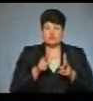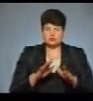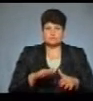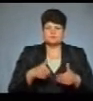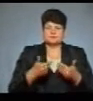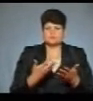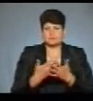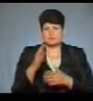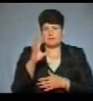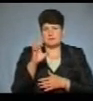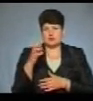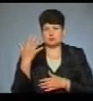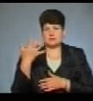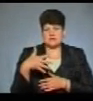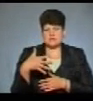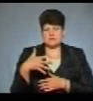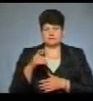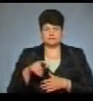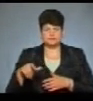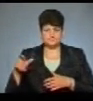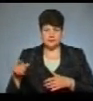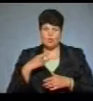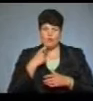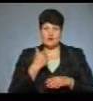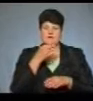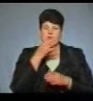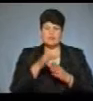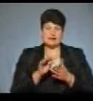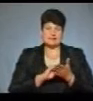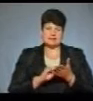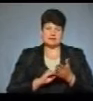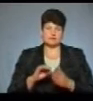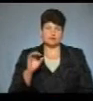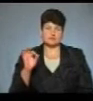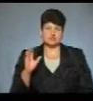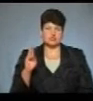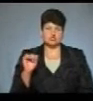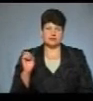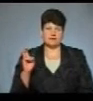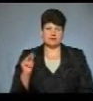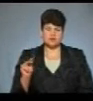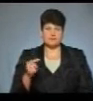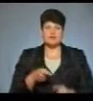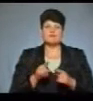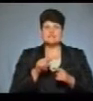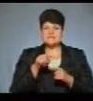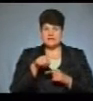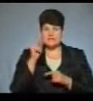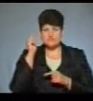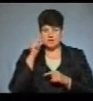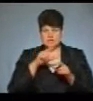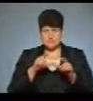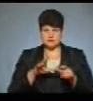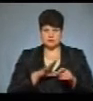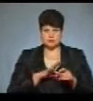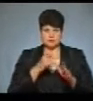близько 550, каже відповідальний секретар приймальної комісії Олександр Шашкевич. У цих навчальних закладах побувала і наша